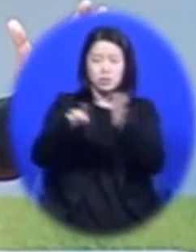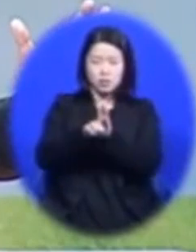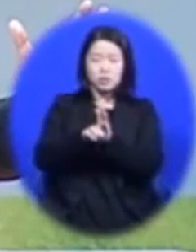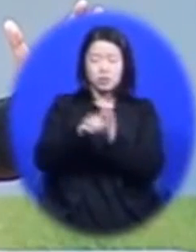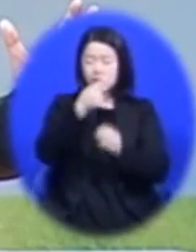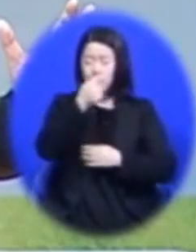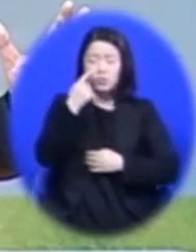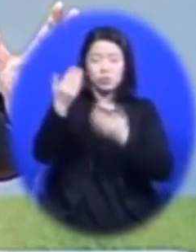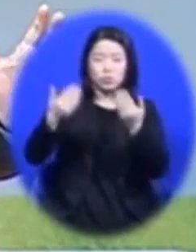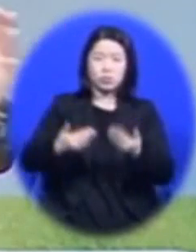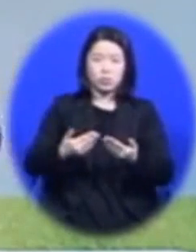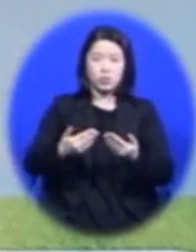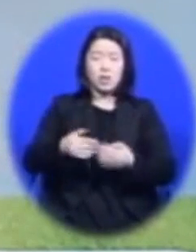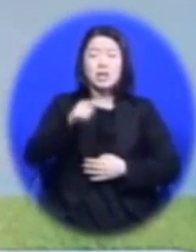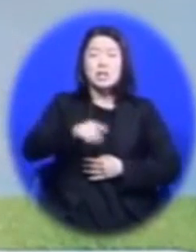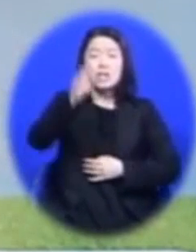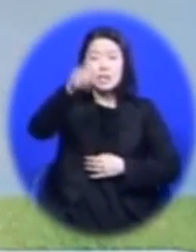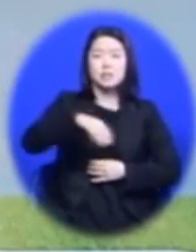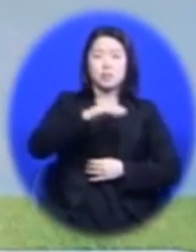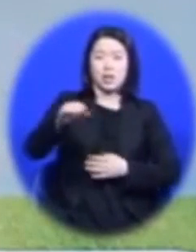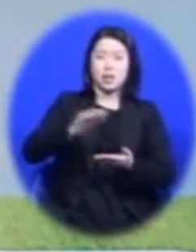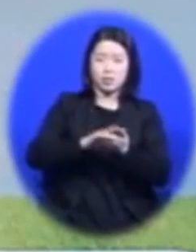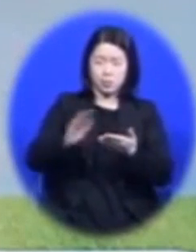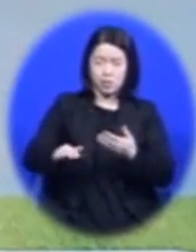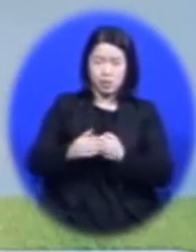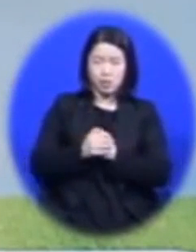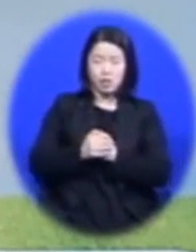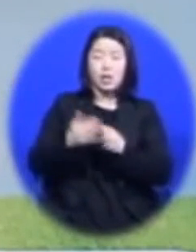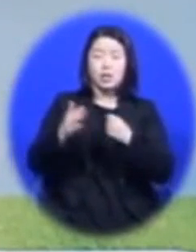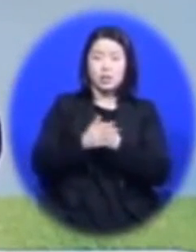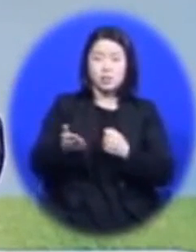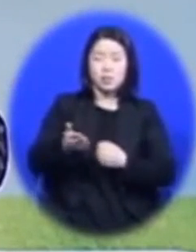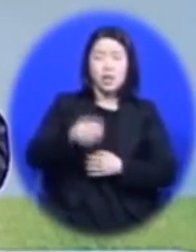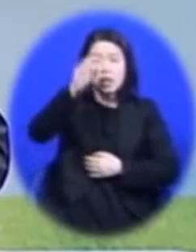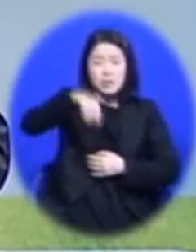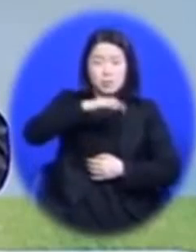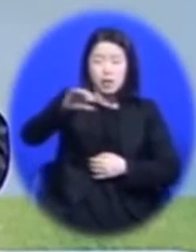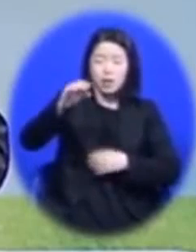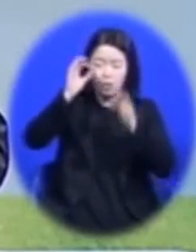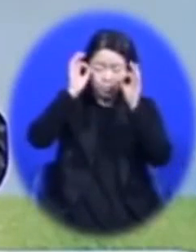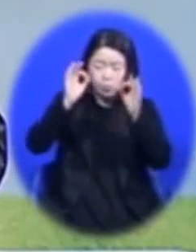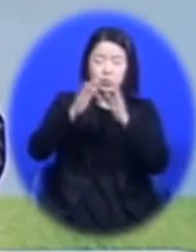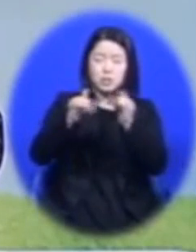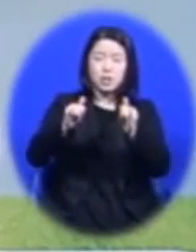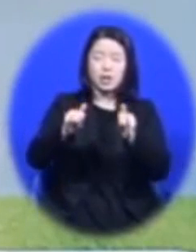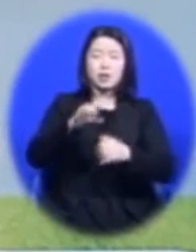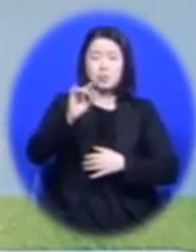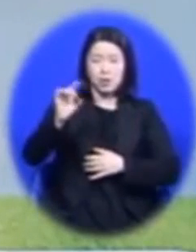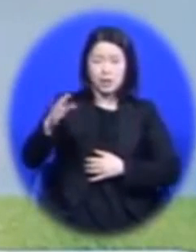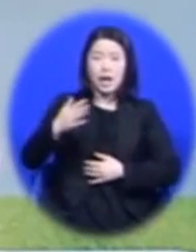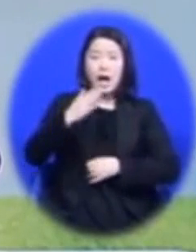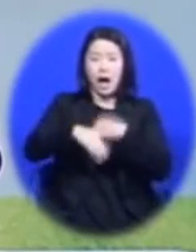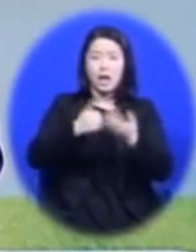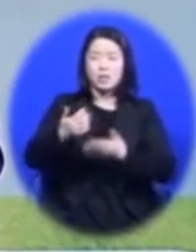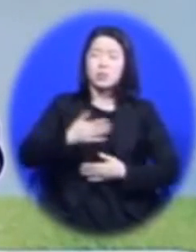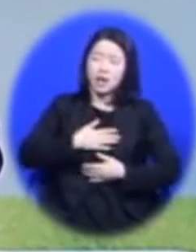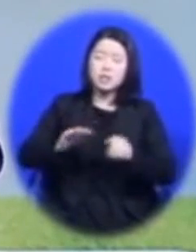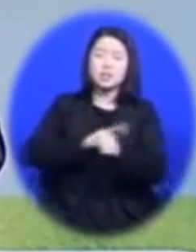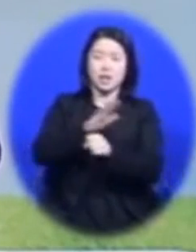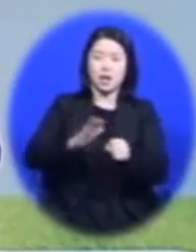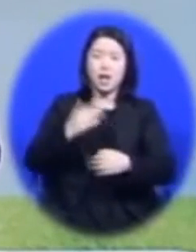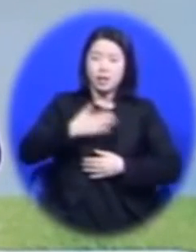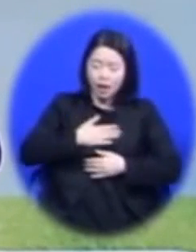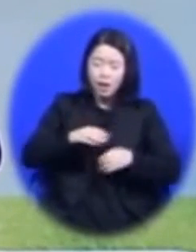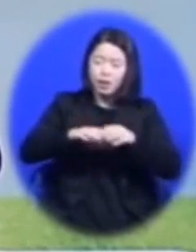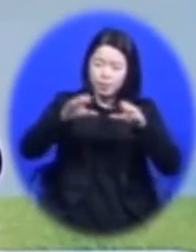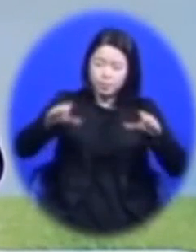십자가잖아. 그러니까 십자가를 보는 자마다 하나님은 나를 사랑하신다, 하나님은 나에게 너그러우시다고 하는